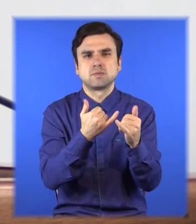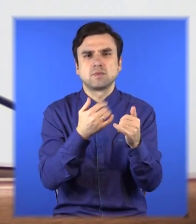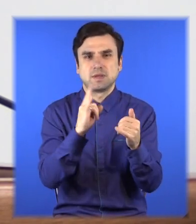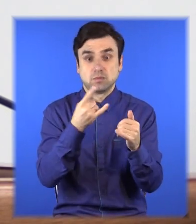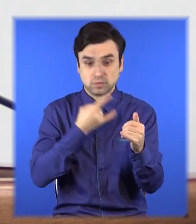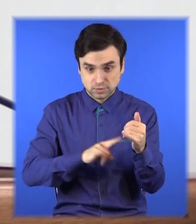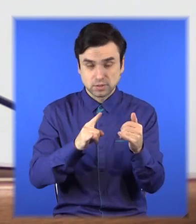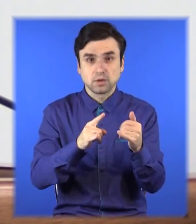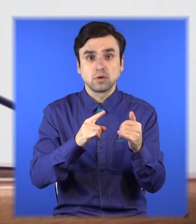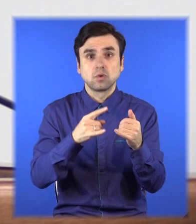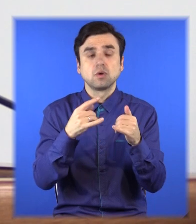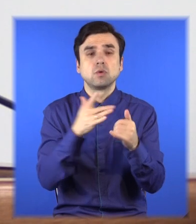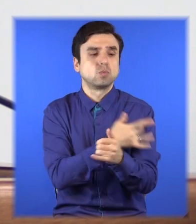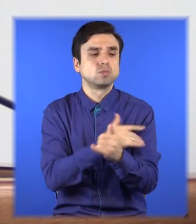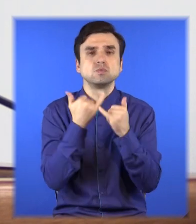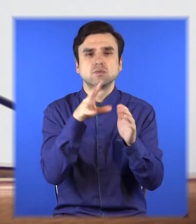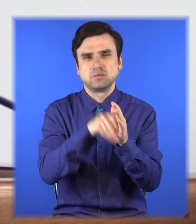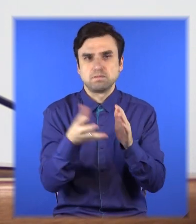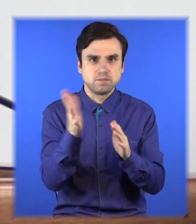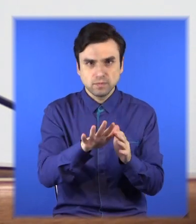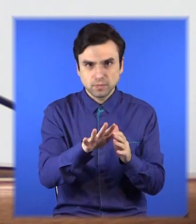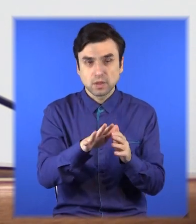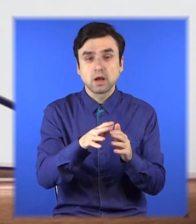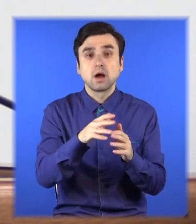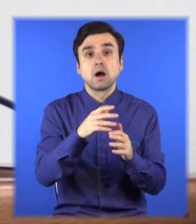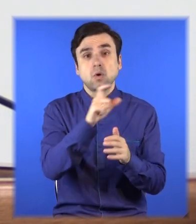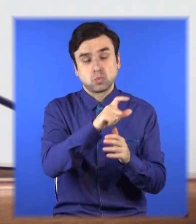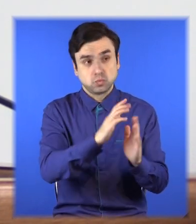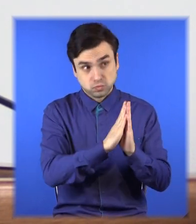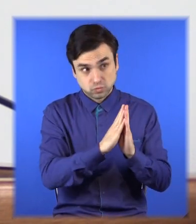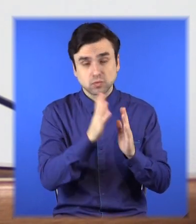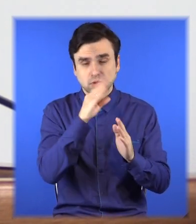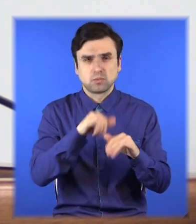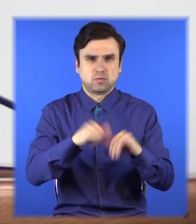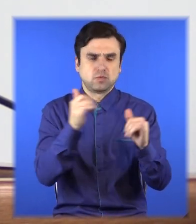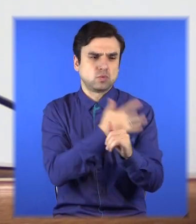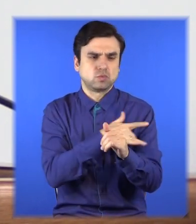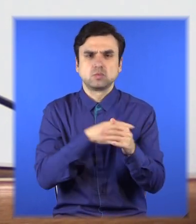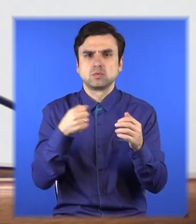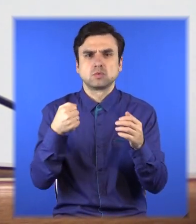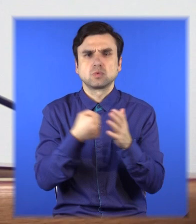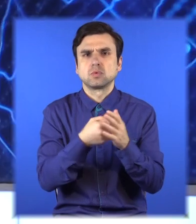за пропозиціями наших замовників, для їх зручностей плануємо розширити до 10.